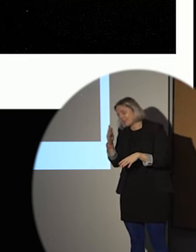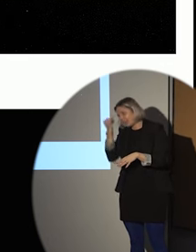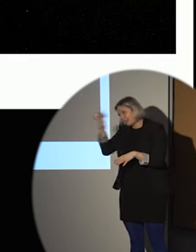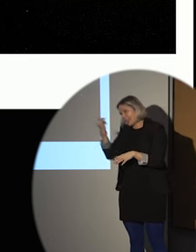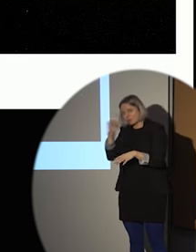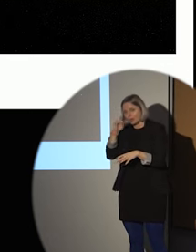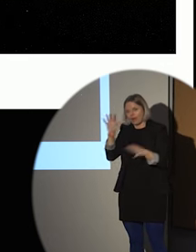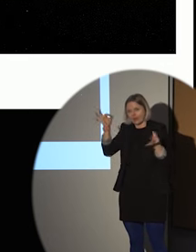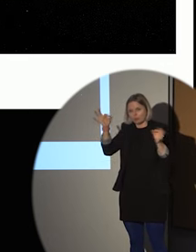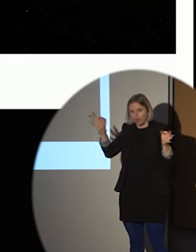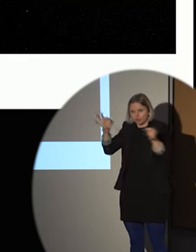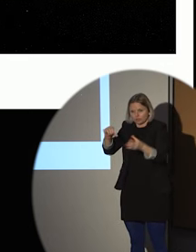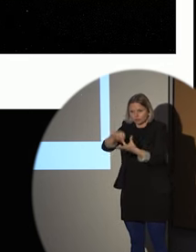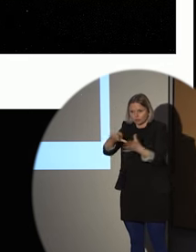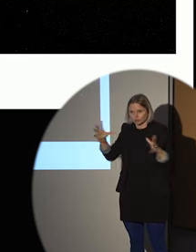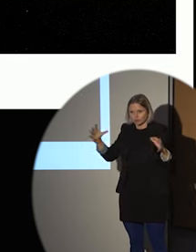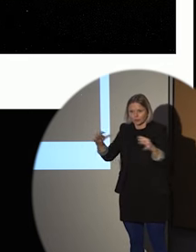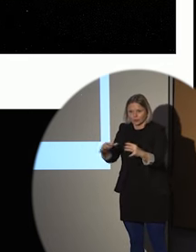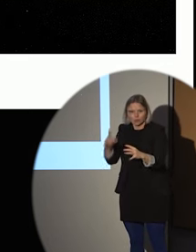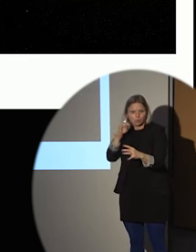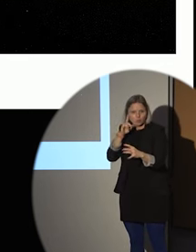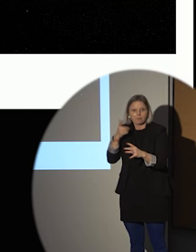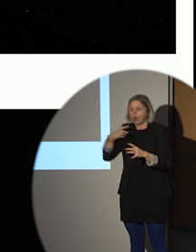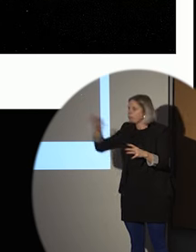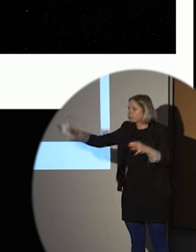Pas d'idée ? Oui ?